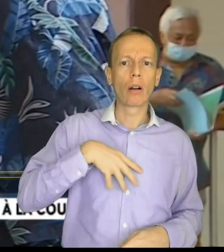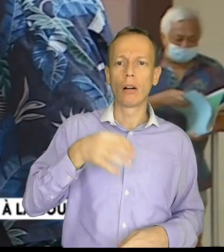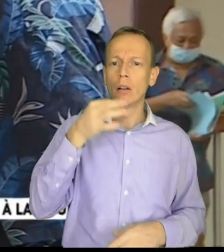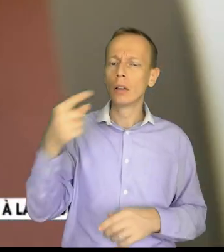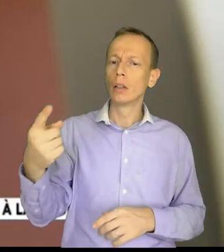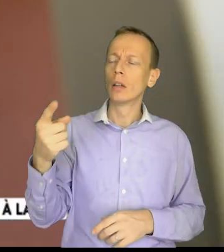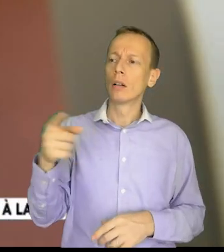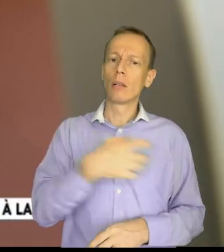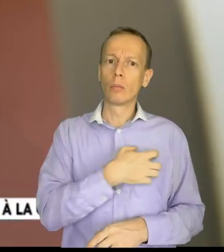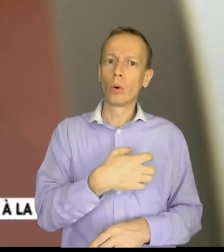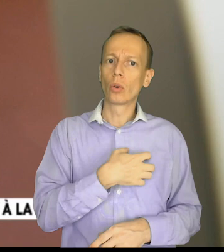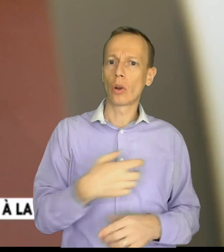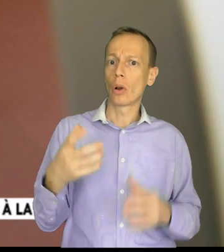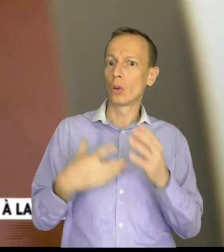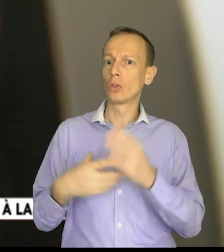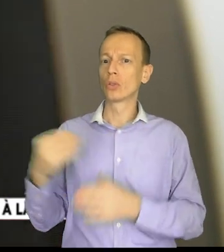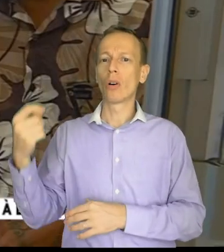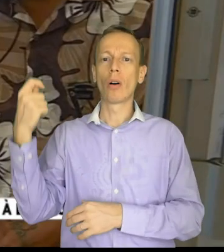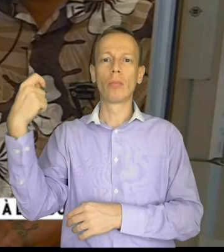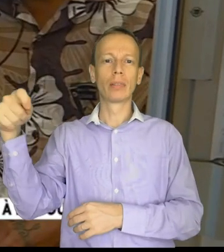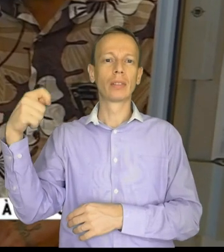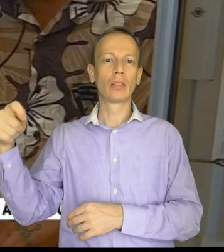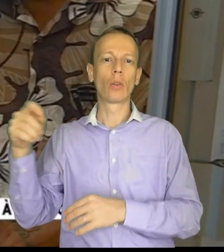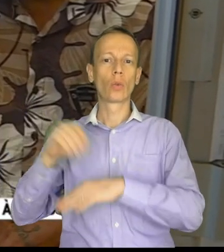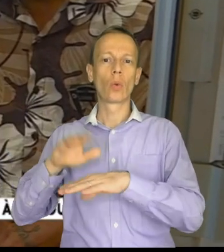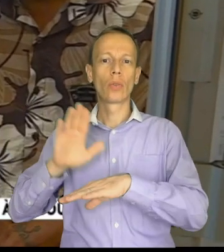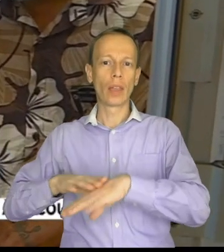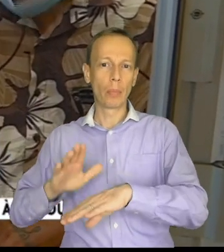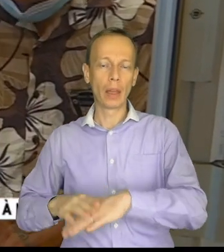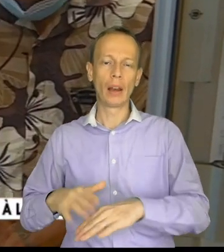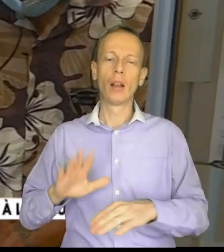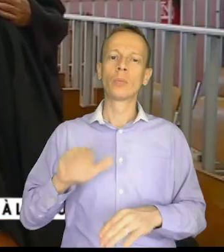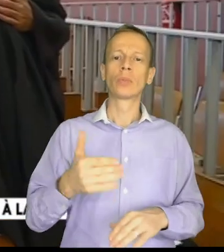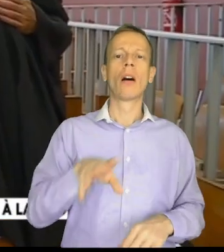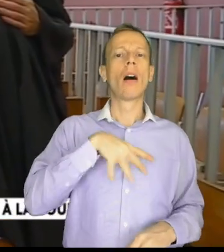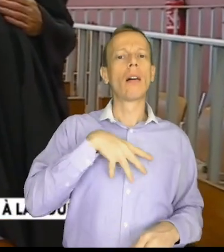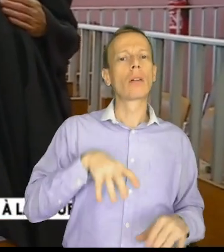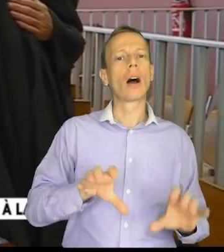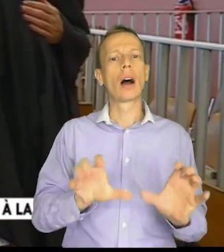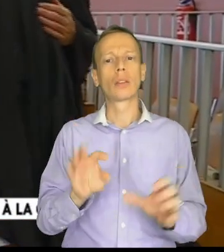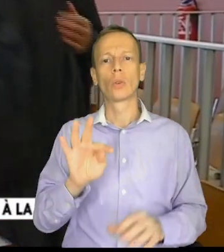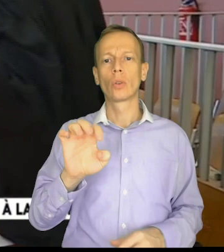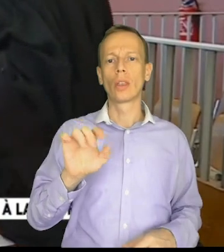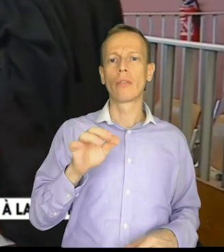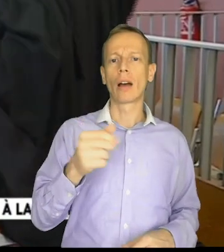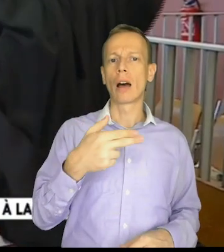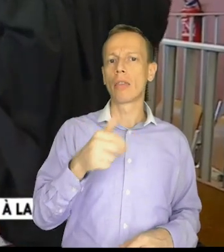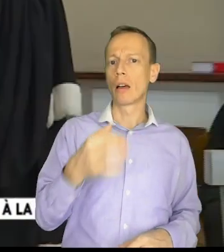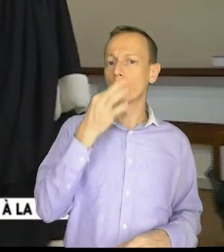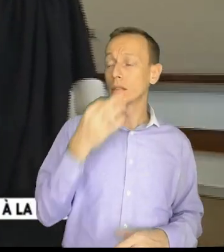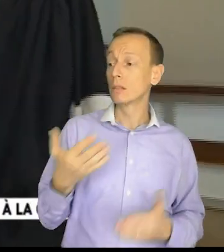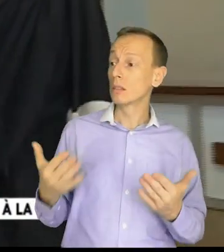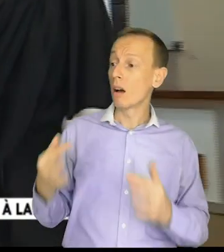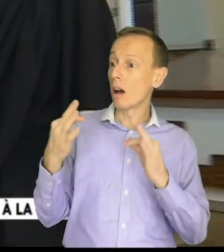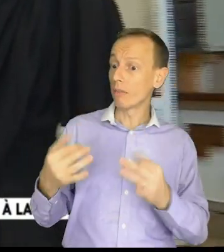le procureur Hervé Leroy sortir du bureau de la présidente de la cour d'appel. Selon les avocats de Radio Tefana et d'Oscar Temaru, cette affaire n'a plus